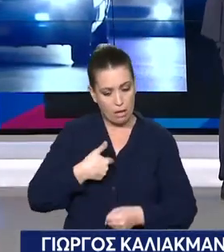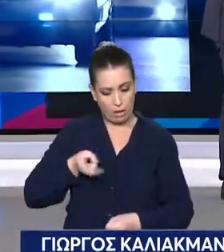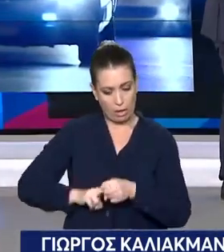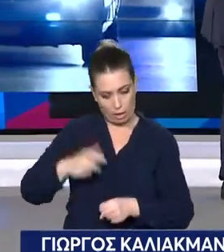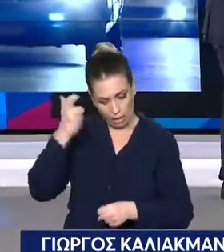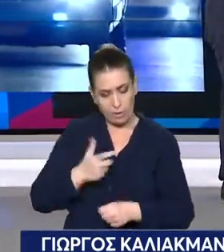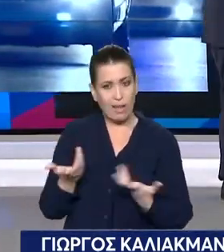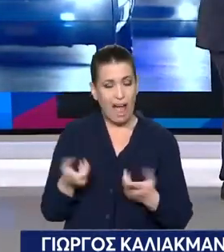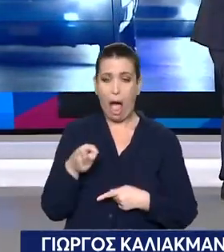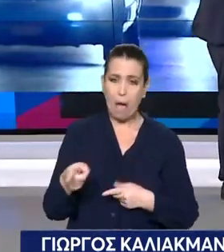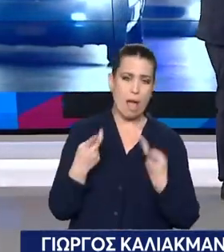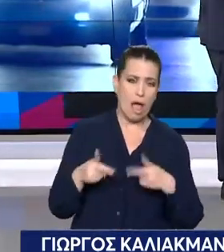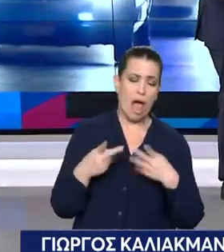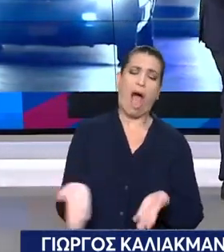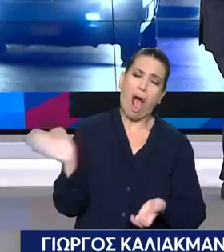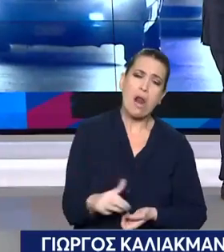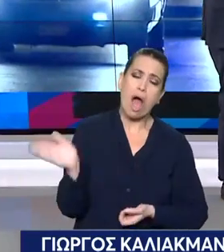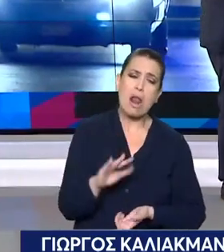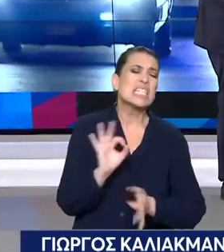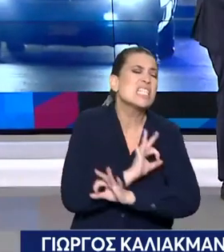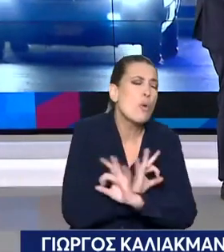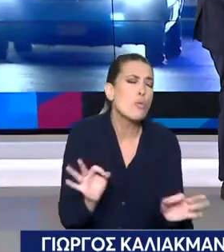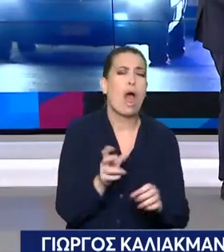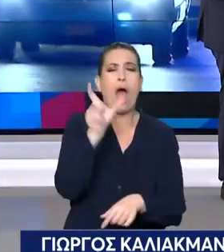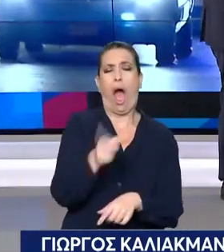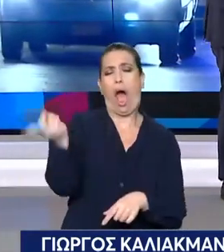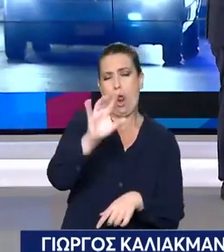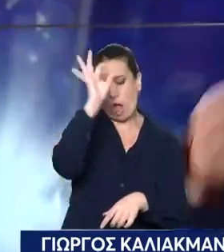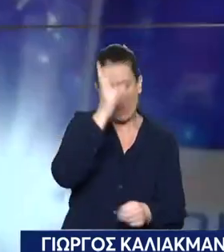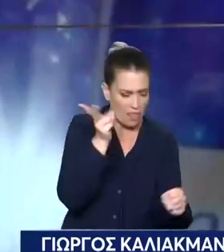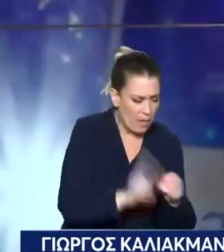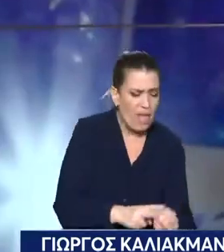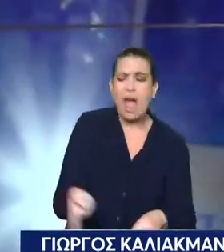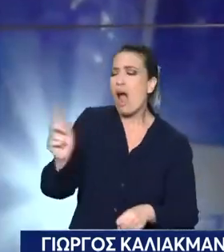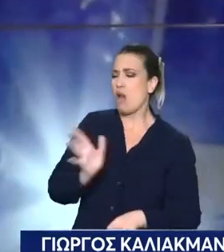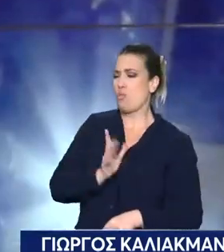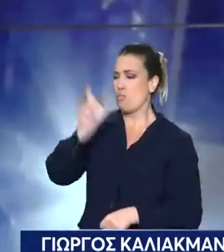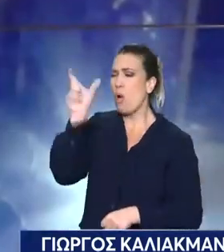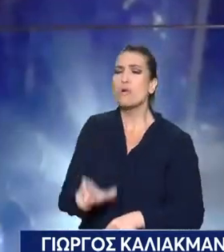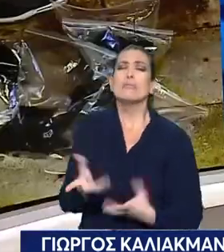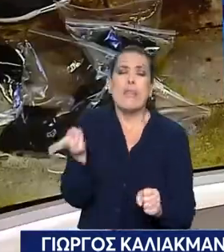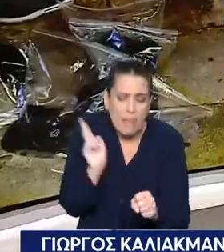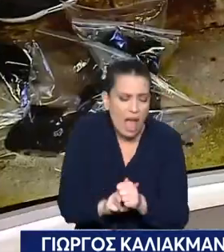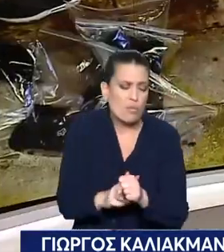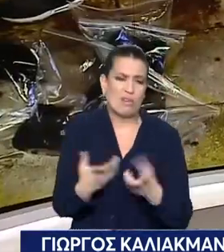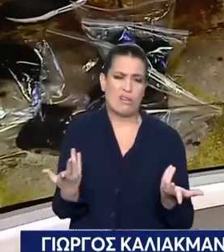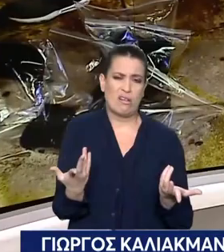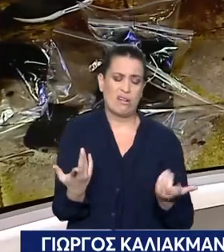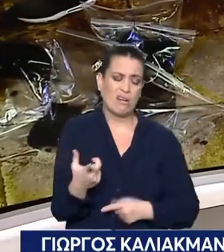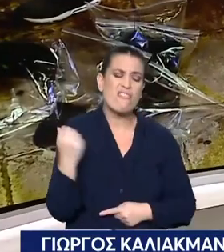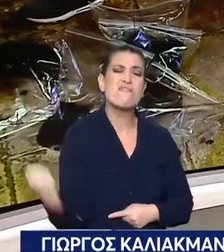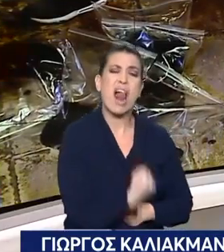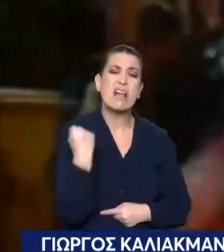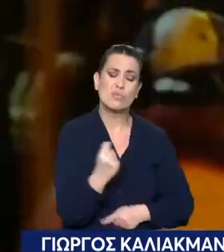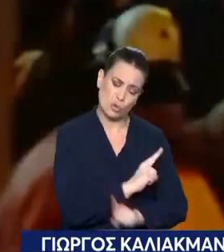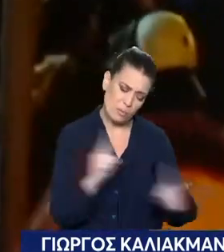συνεχιστεί αυτό το πράγμα, θα χαροπαλεύει κι άλλος αστυνομικός ή κι άλλος πολίτης ή θα χάσει τη ζωή του κι άλλος πολίτης. Κύριε Καλιαχμάνη, σας ευχαριστώ πολύ. Να είστε